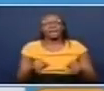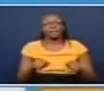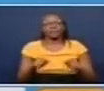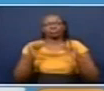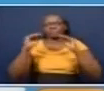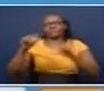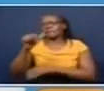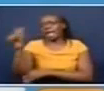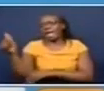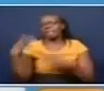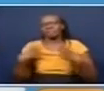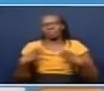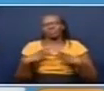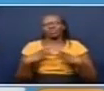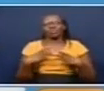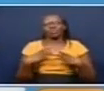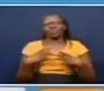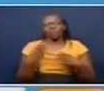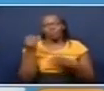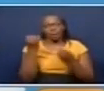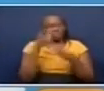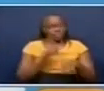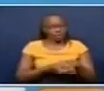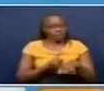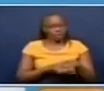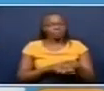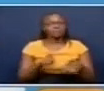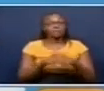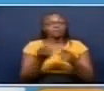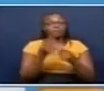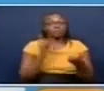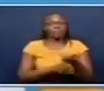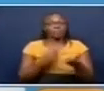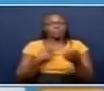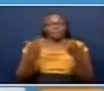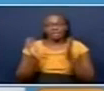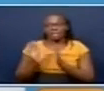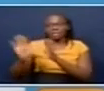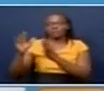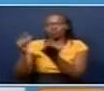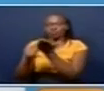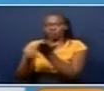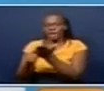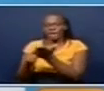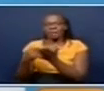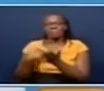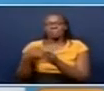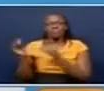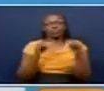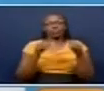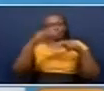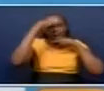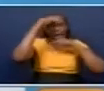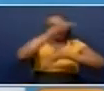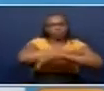kufundisha watu au wanini, maana mara nyingi sana hata tangu nitoke Bugema huwa ninaenda secondary